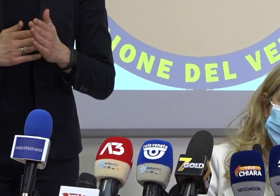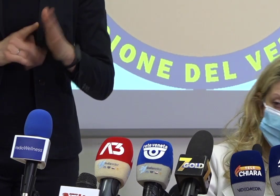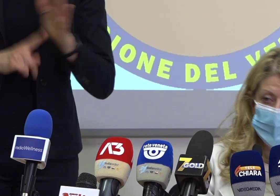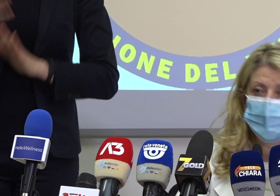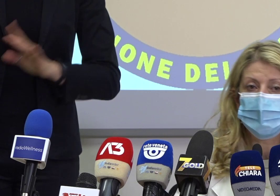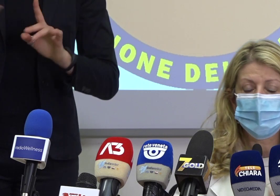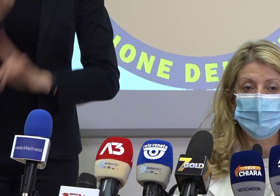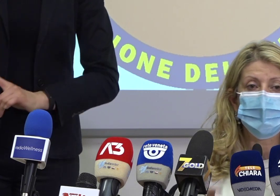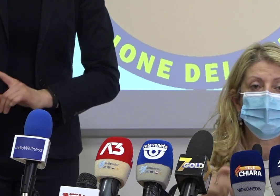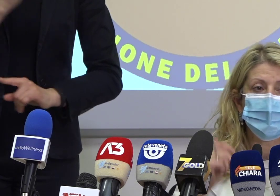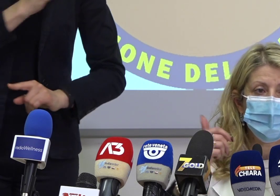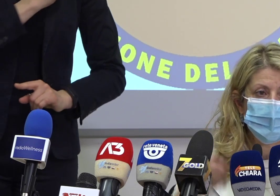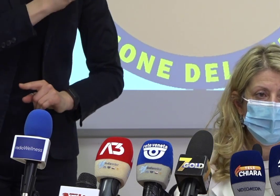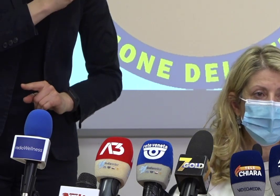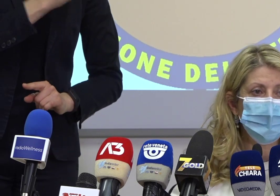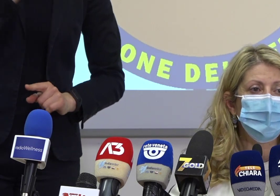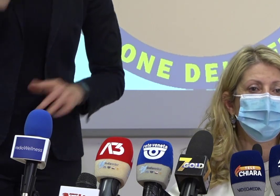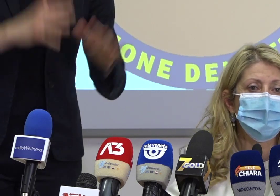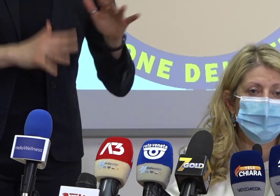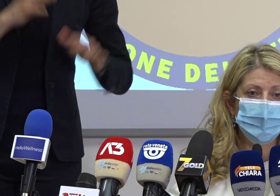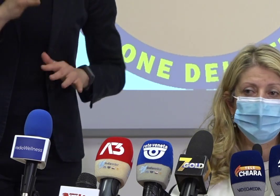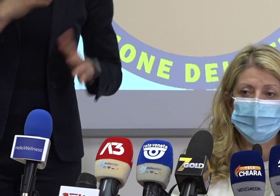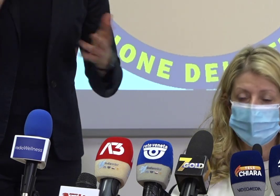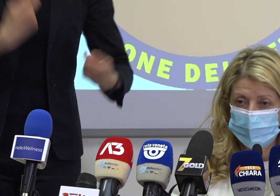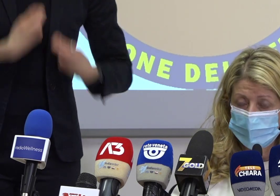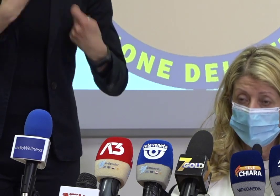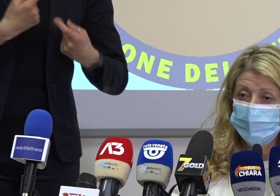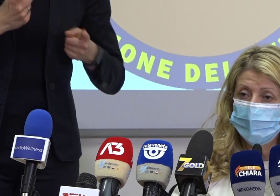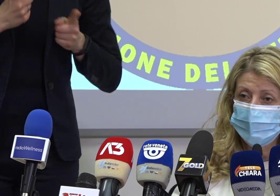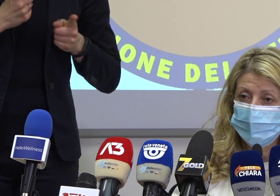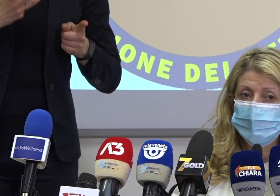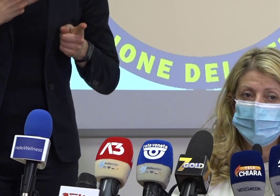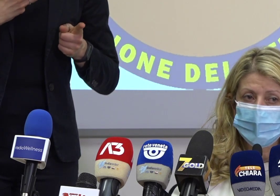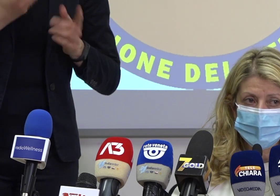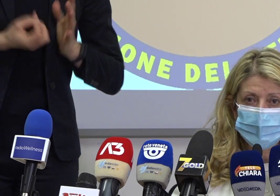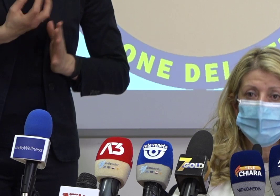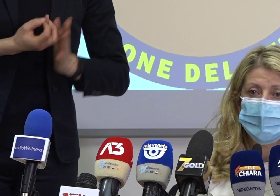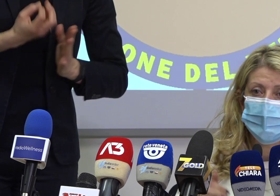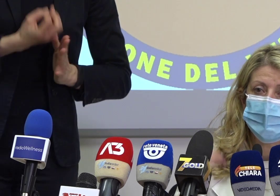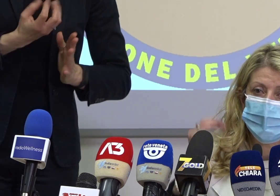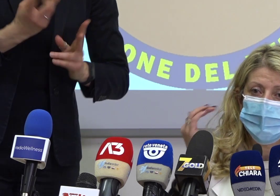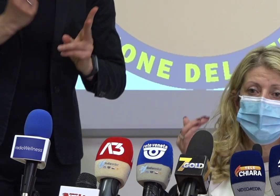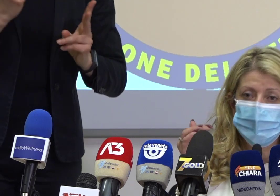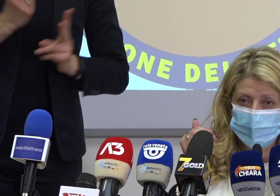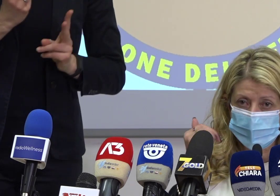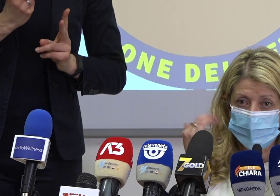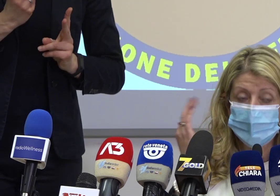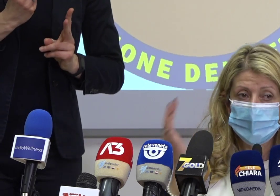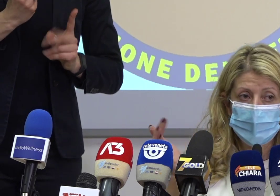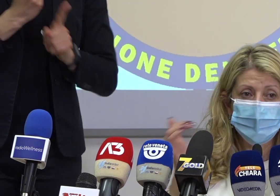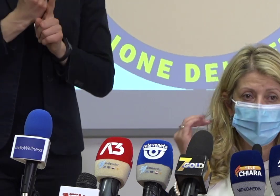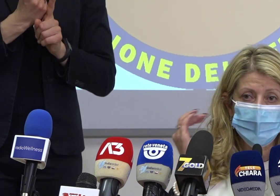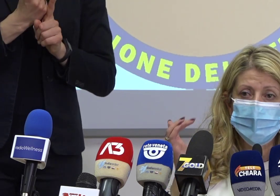la prima non sappiamo. Certamente viene stimolato il sistema immunitario in maniera importante, ma perché questa risposta